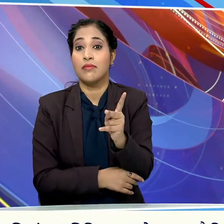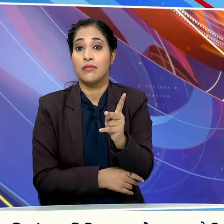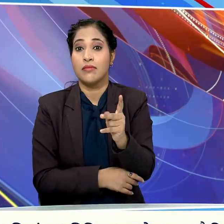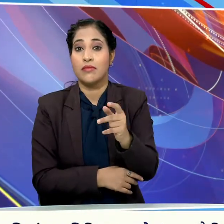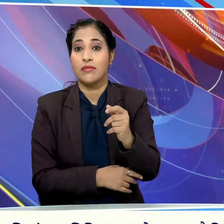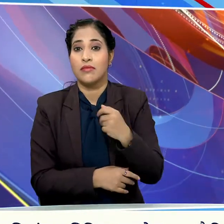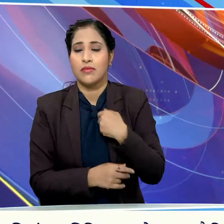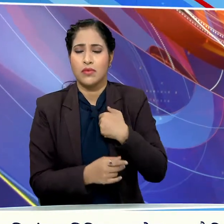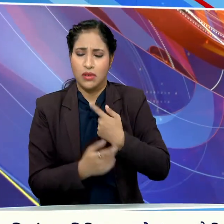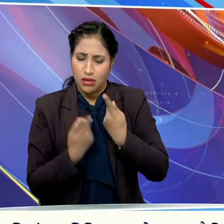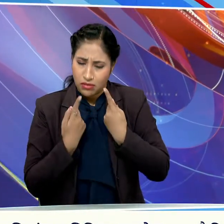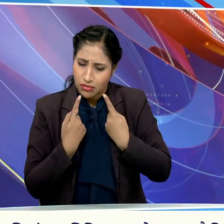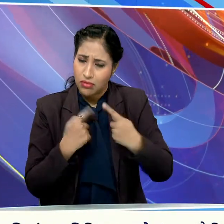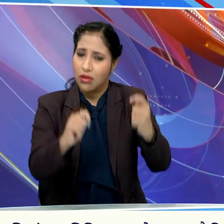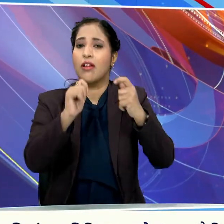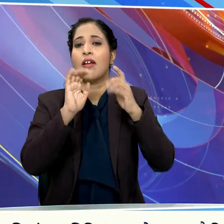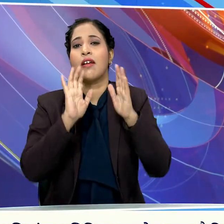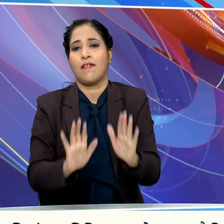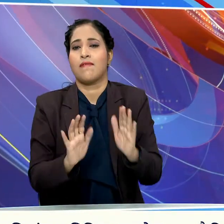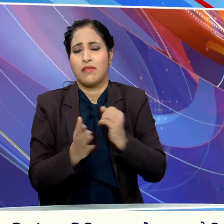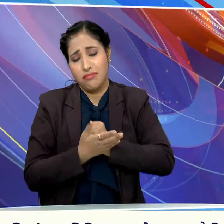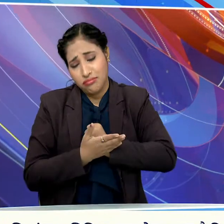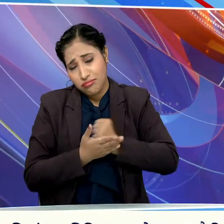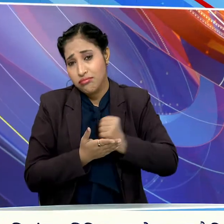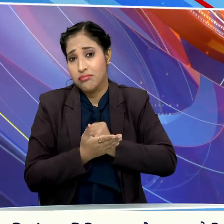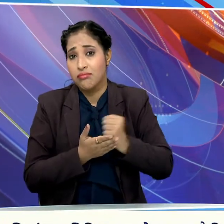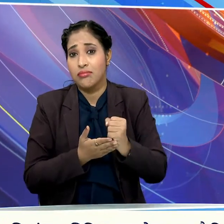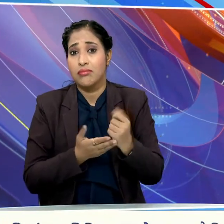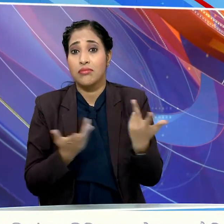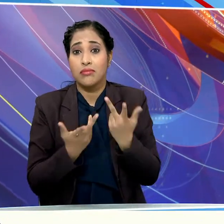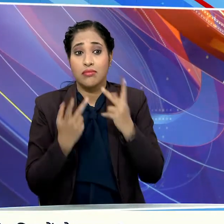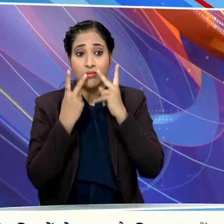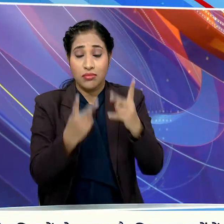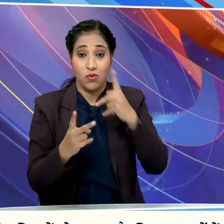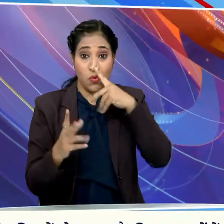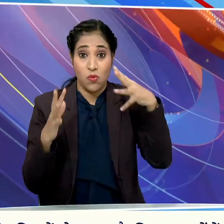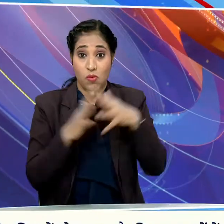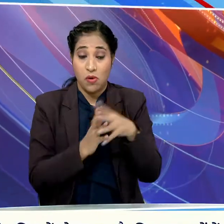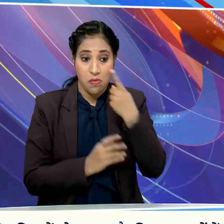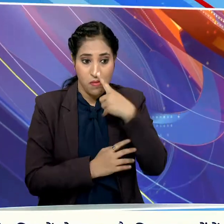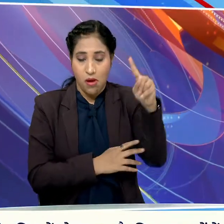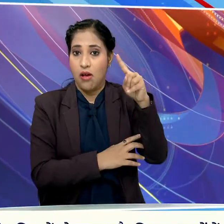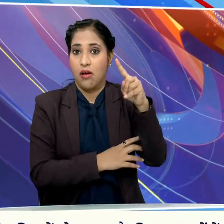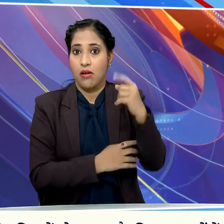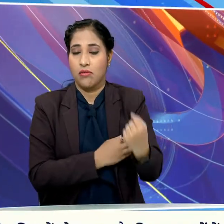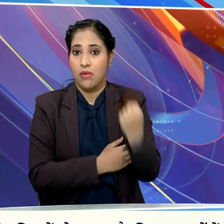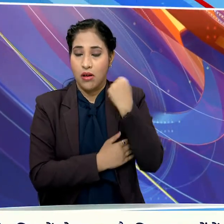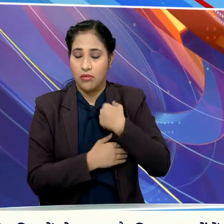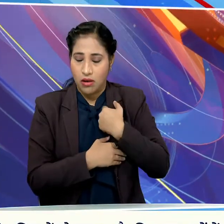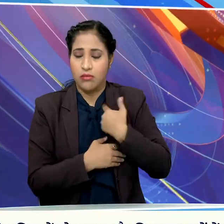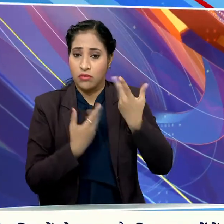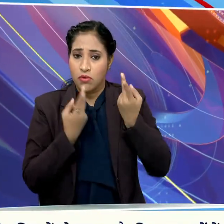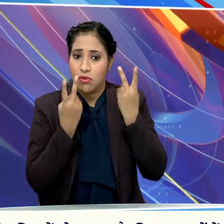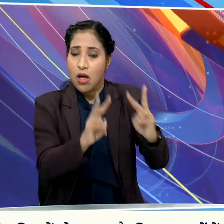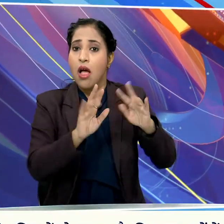मारी एक कोशिश छे का देश की मातृशक्ति नु कर्ज उतारू।